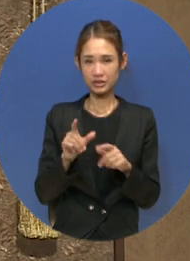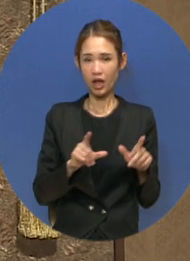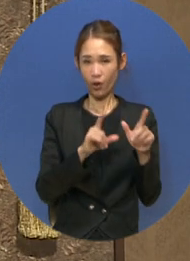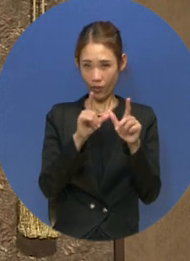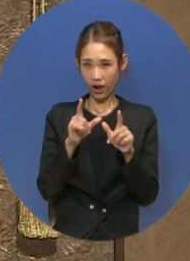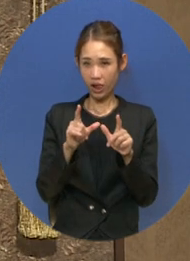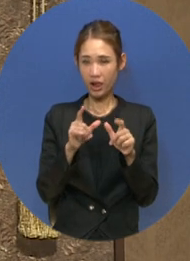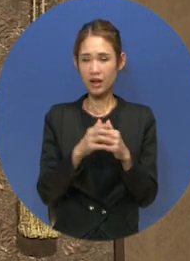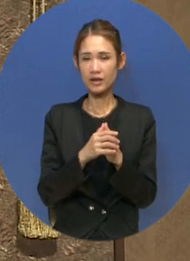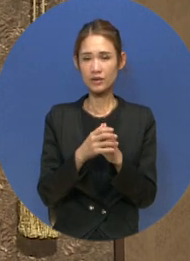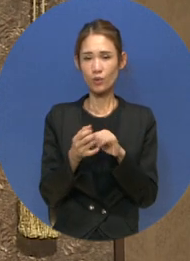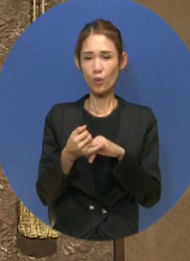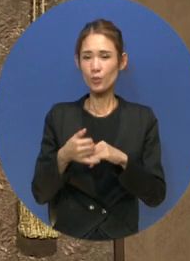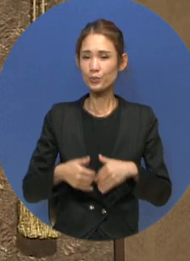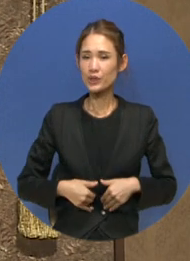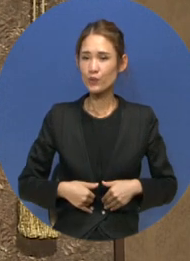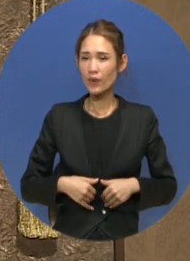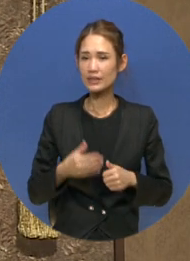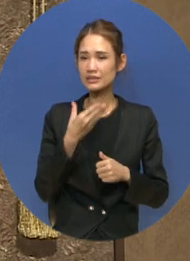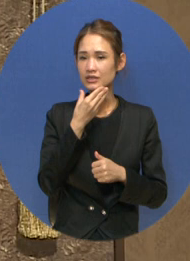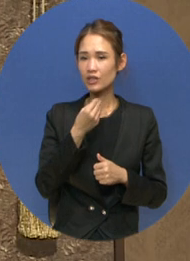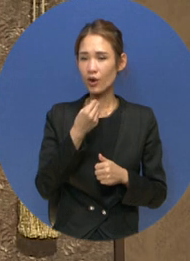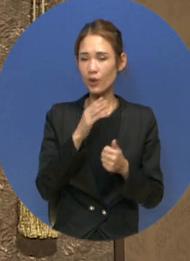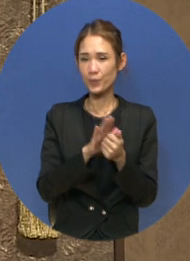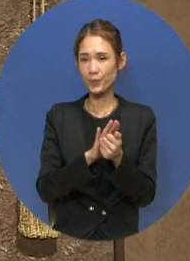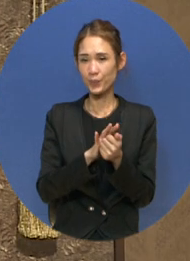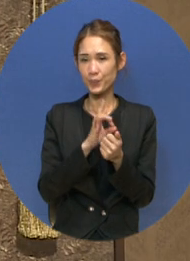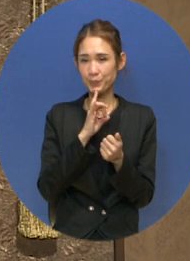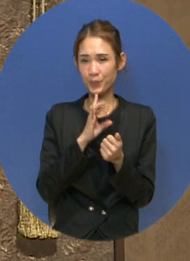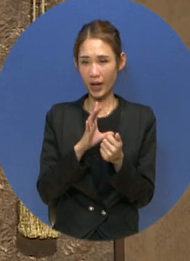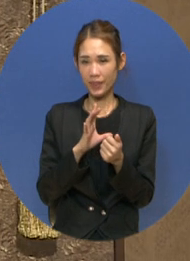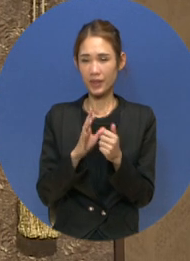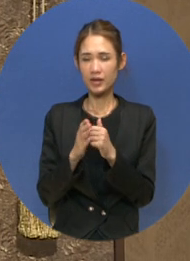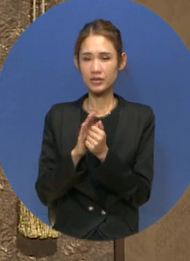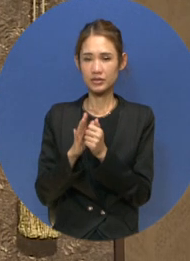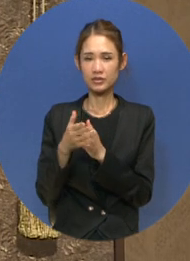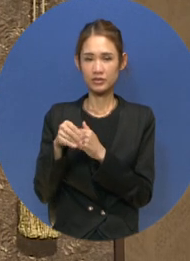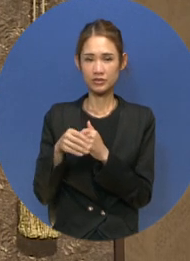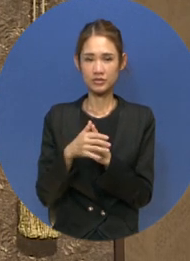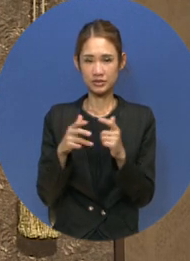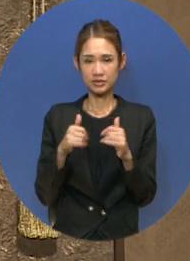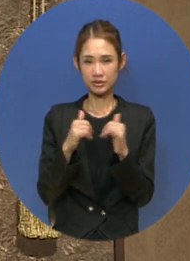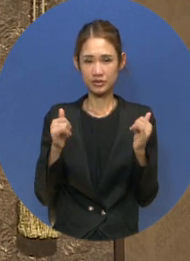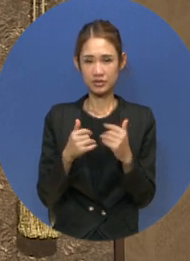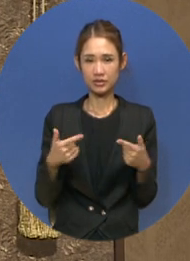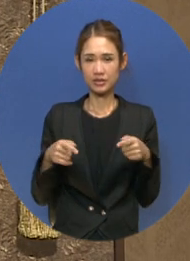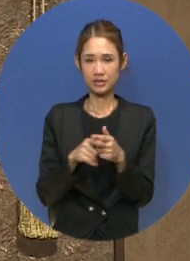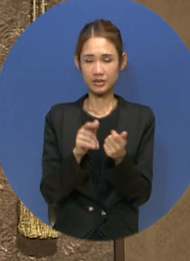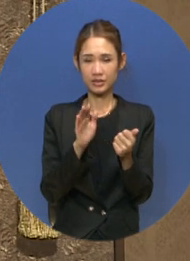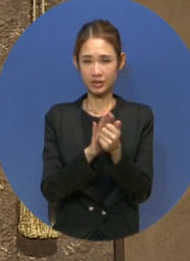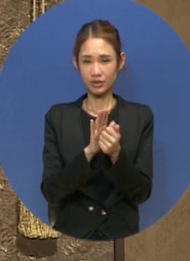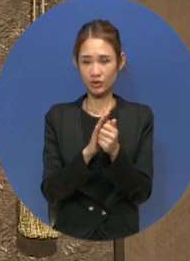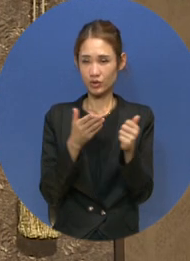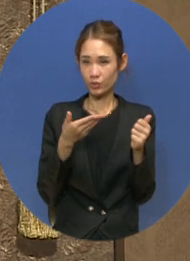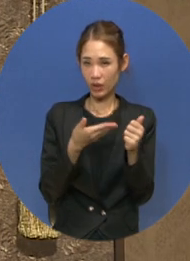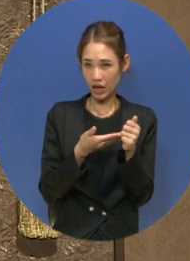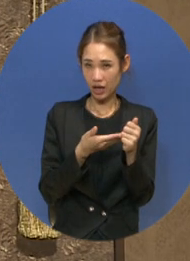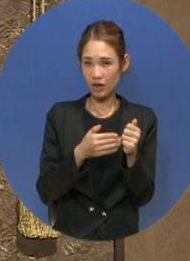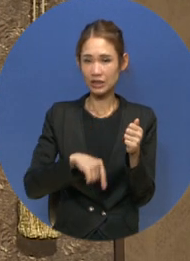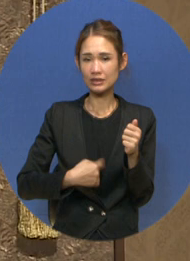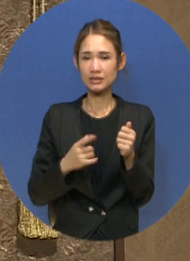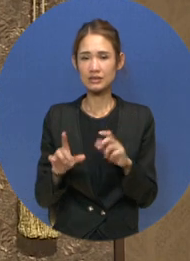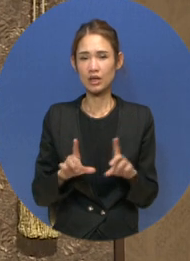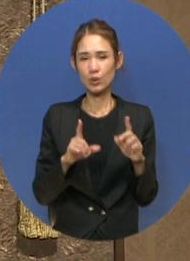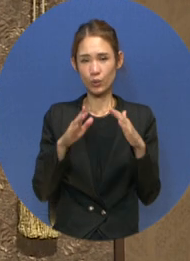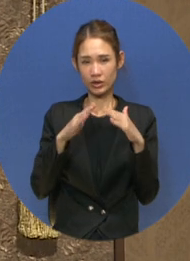하고 필요한 서비스를 복지시설이라든가 아니면 지역사회가 제공함으로써 자기가 살고